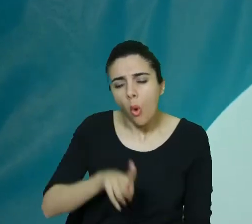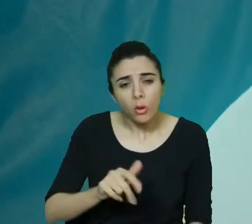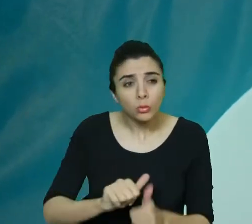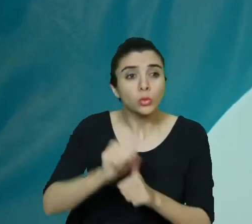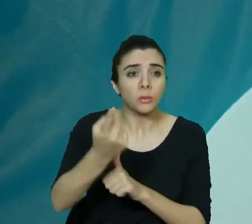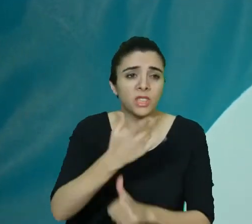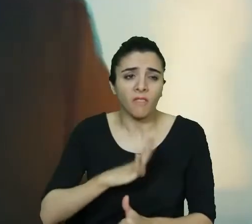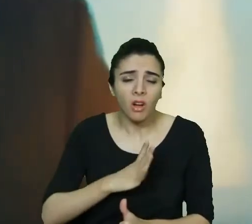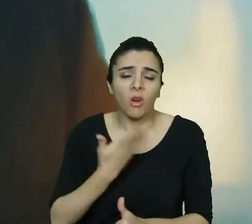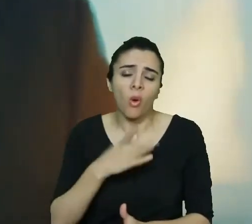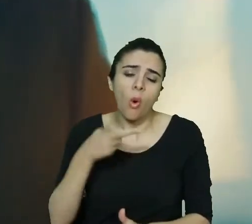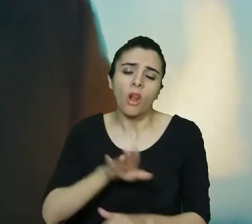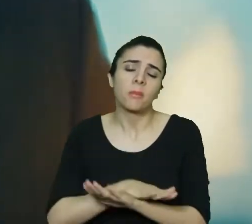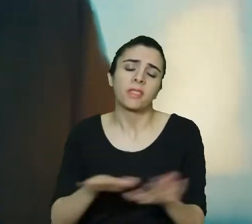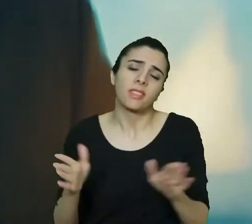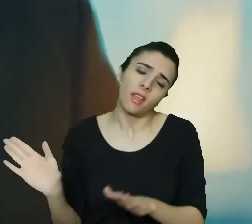var?